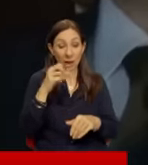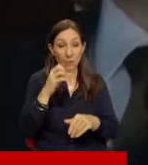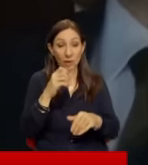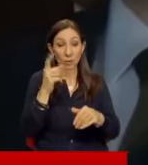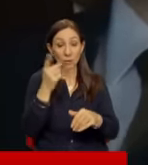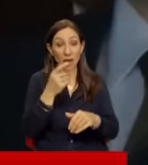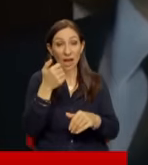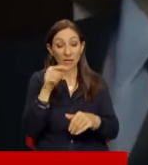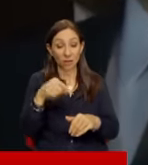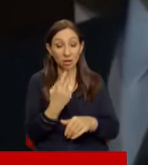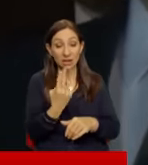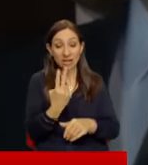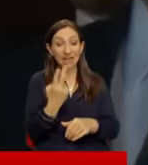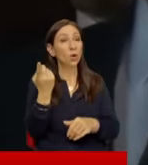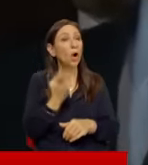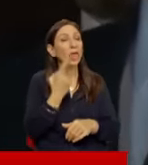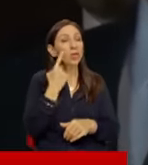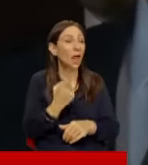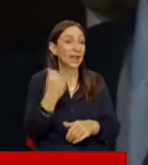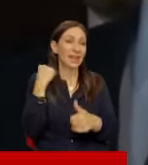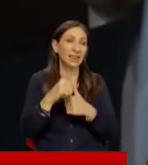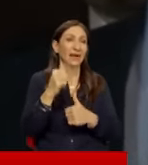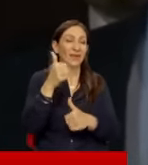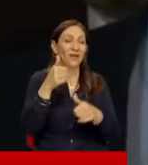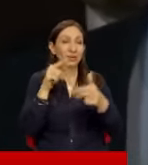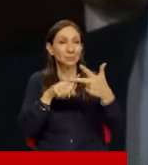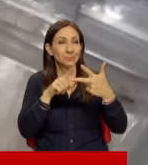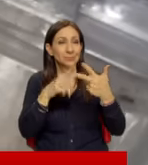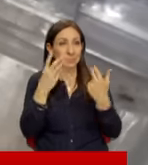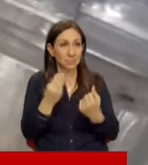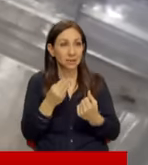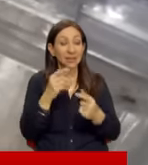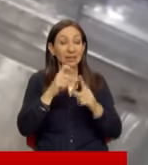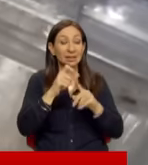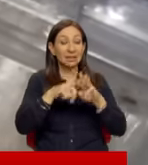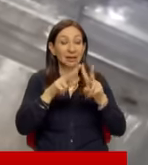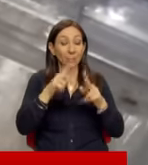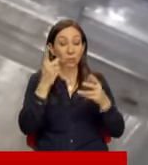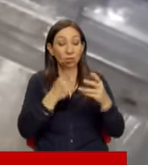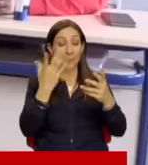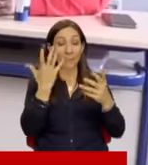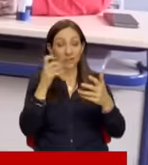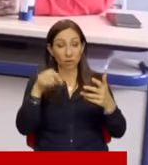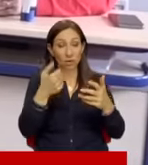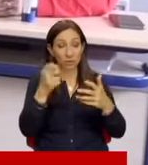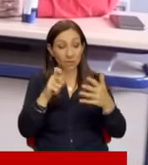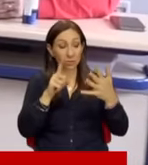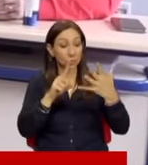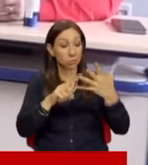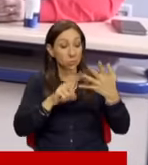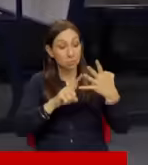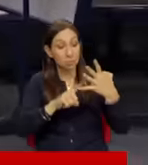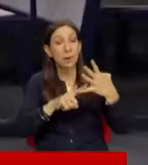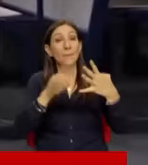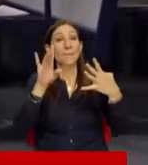Parti %6,2'lik oyla yeniden Refah Partisi takip etti. DEM Parti %5,68'lik oyla 4.